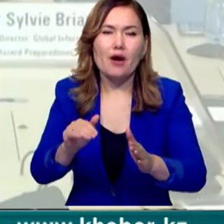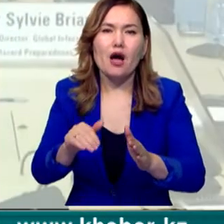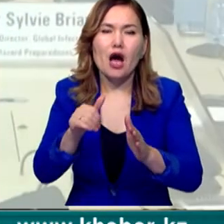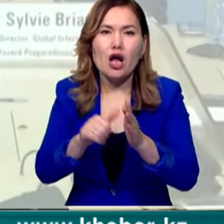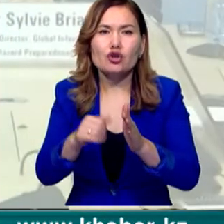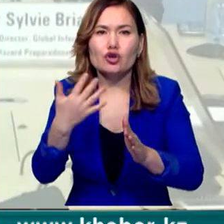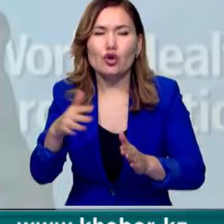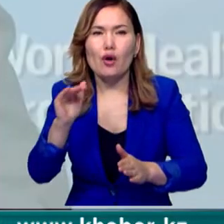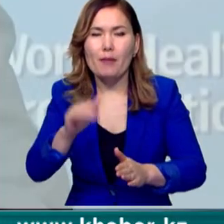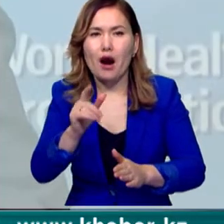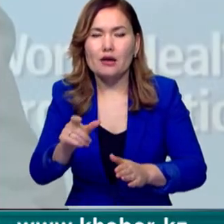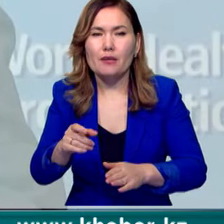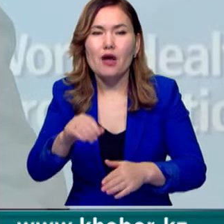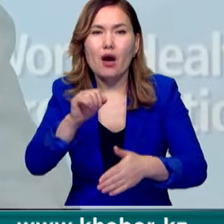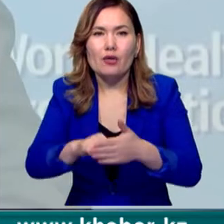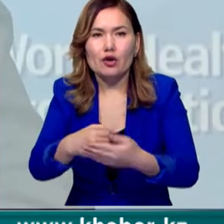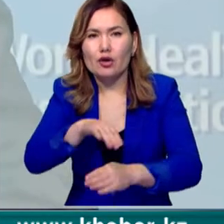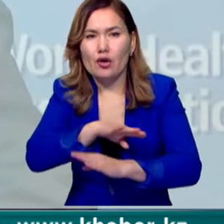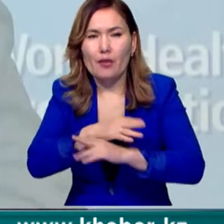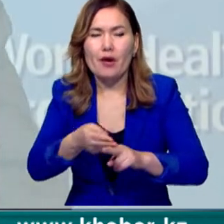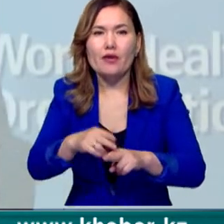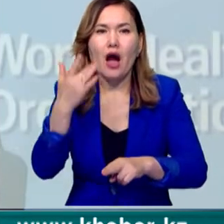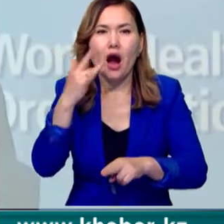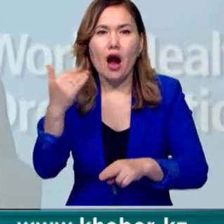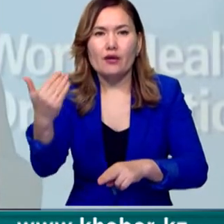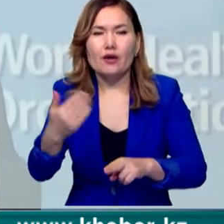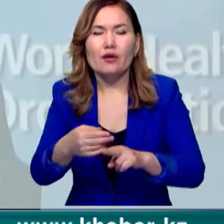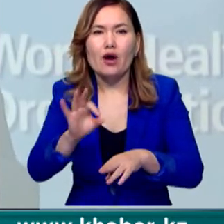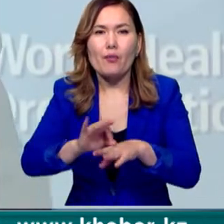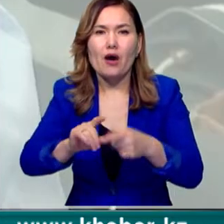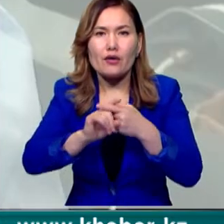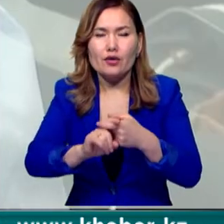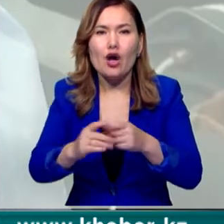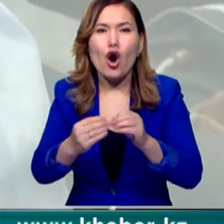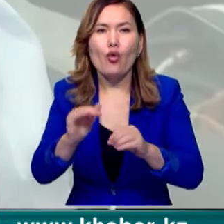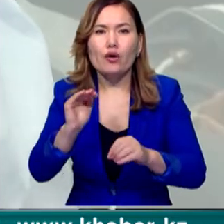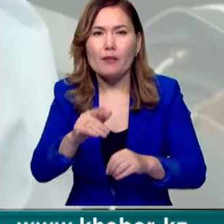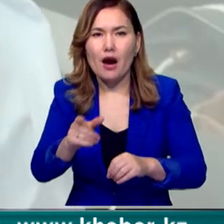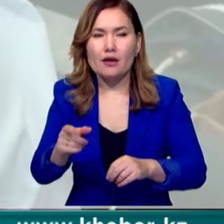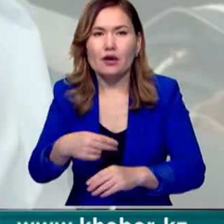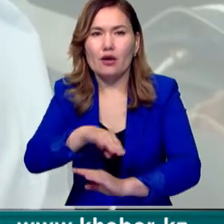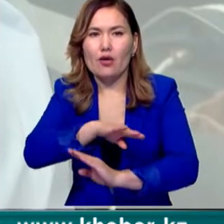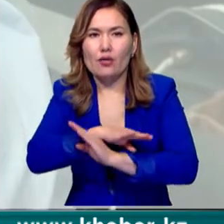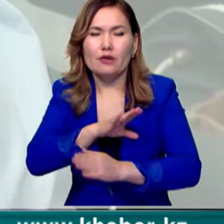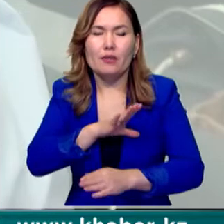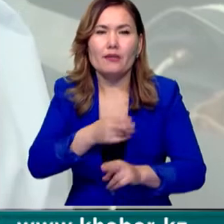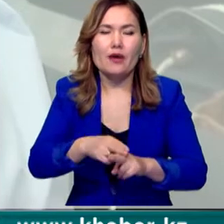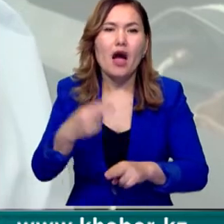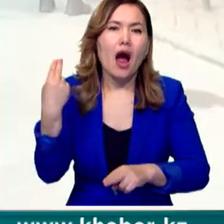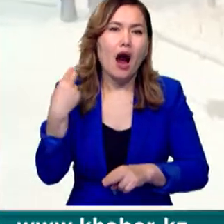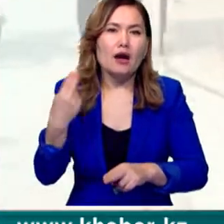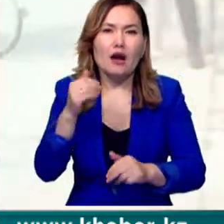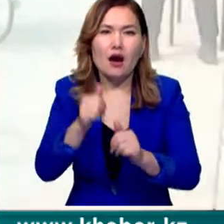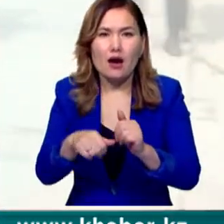мыңға дейін адам көз жұмады. Биыл жыл басынан бері ақшының өзінде осы аурудан 10 мың адам жан тапсырған. Ал